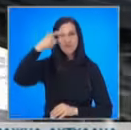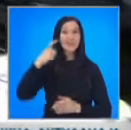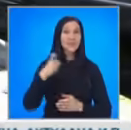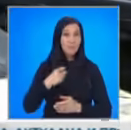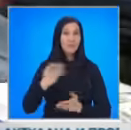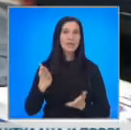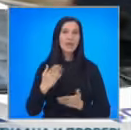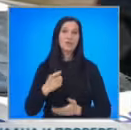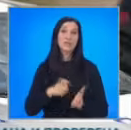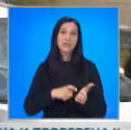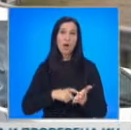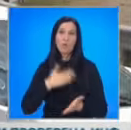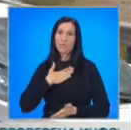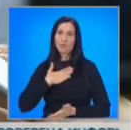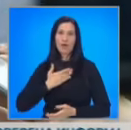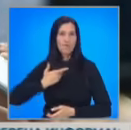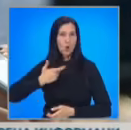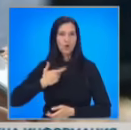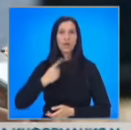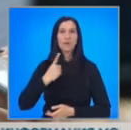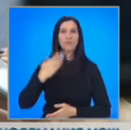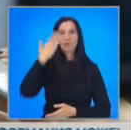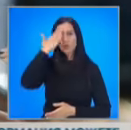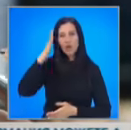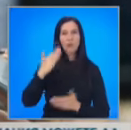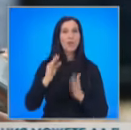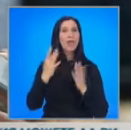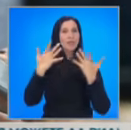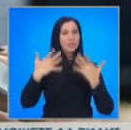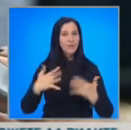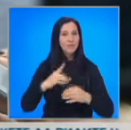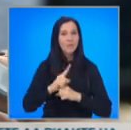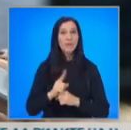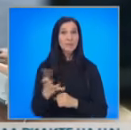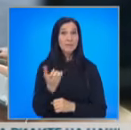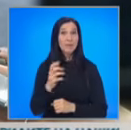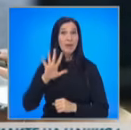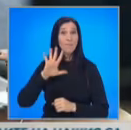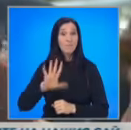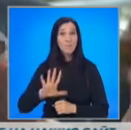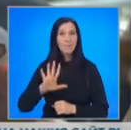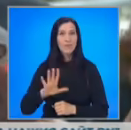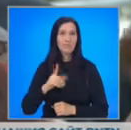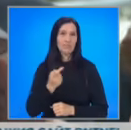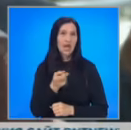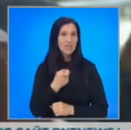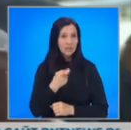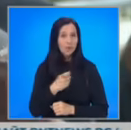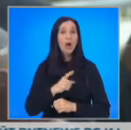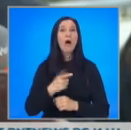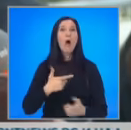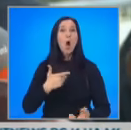е станала с законно притежавано оръжие. По първоначални данни в момента сме открили 5 проектила. Оръжието е